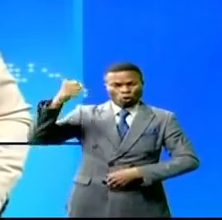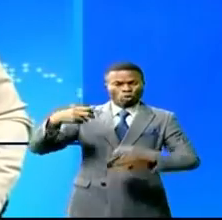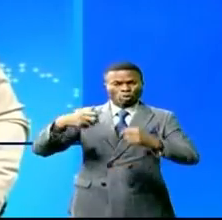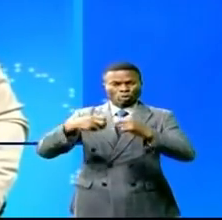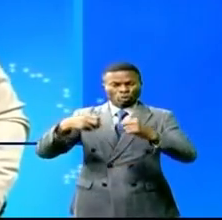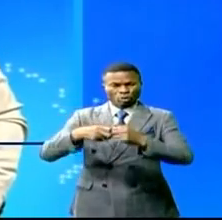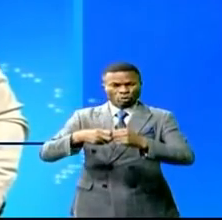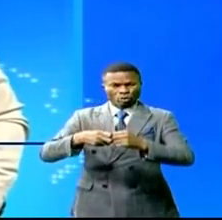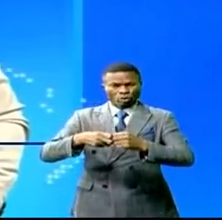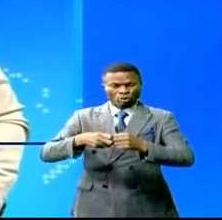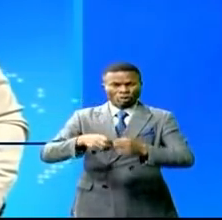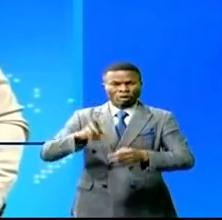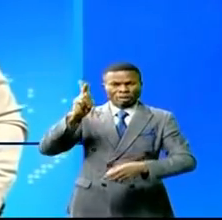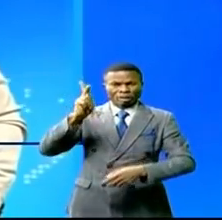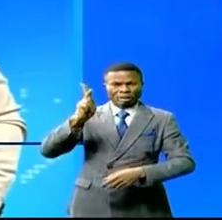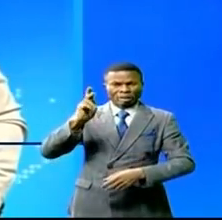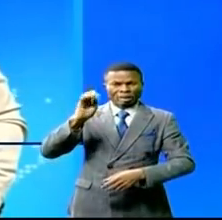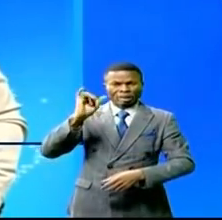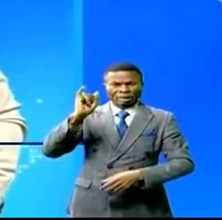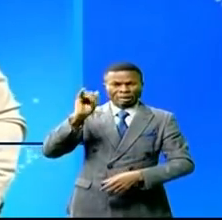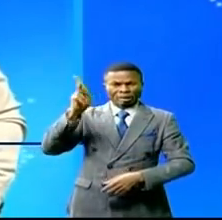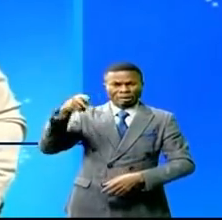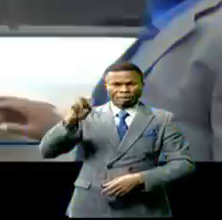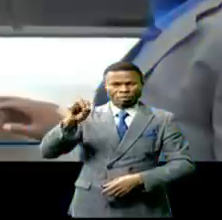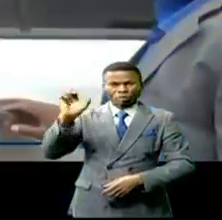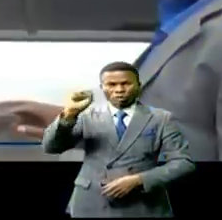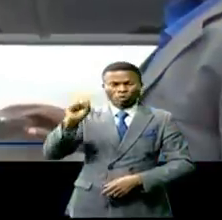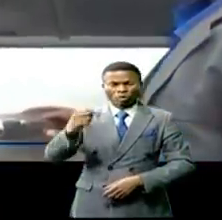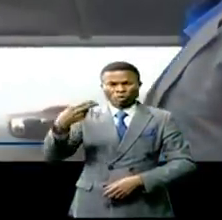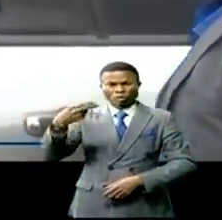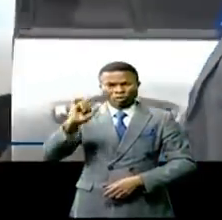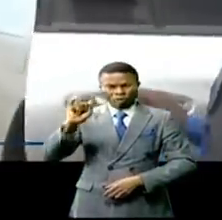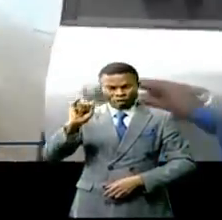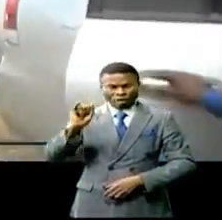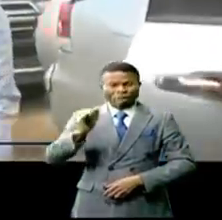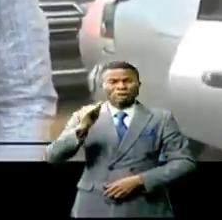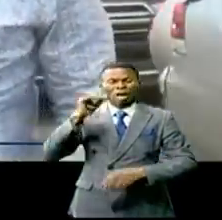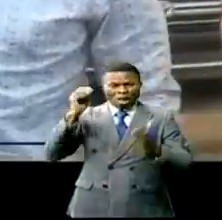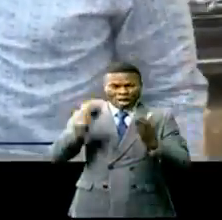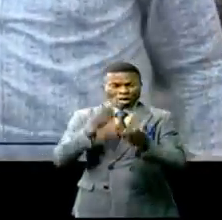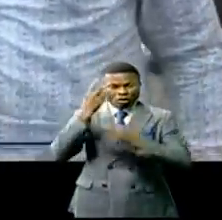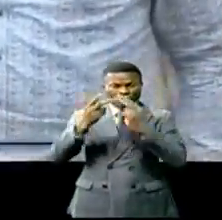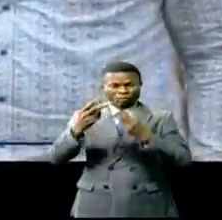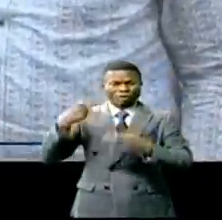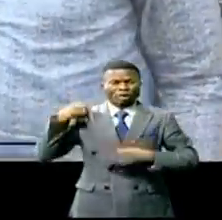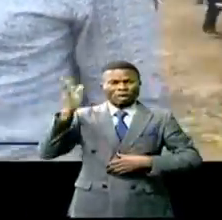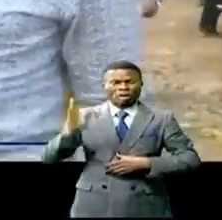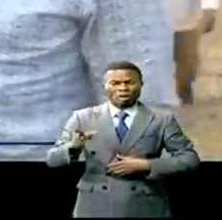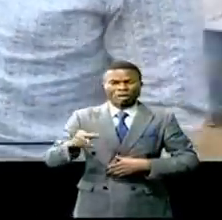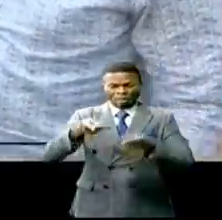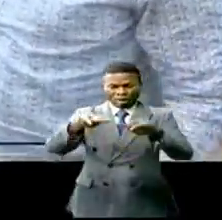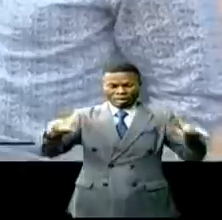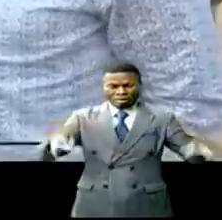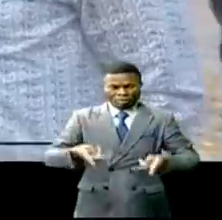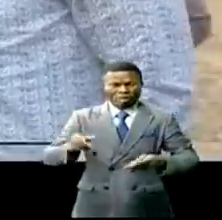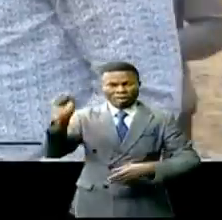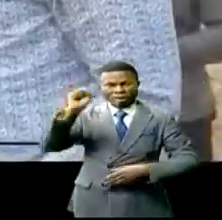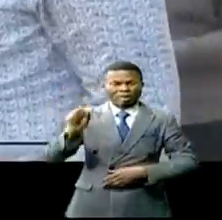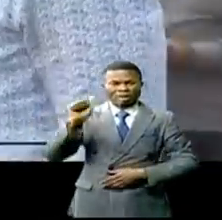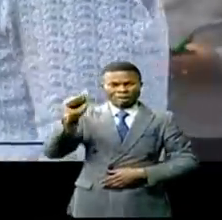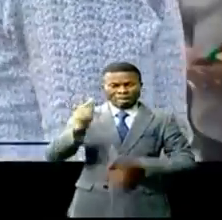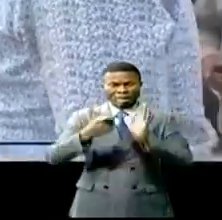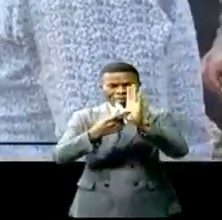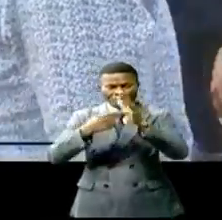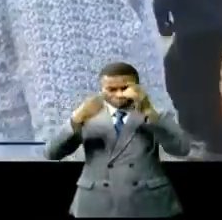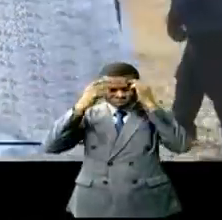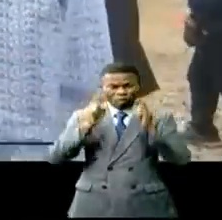à kipushi un reportage cette visite du gouverneur du katanga sur le site de fond tsa témoigne de sa